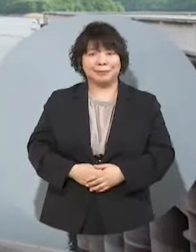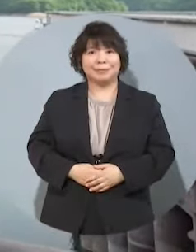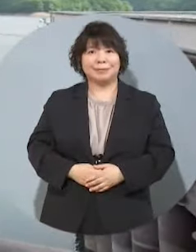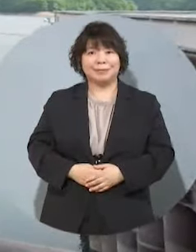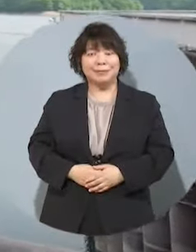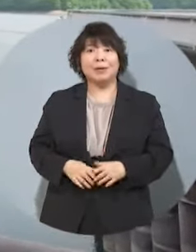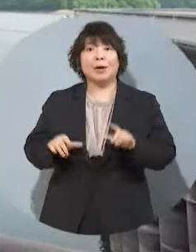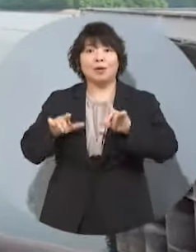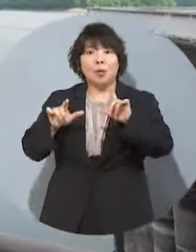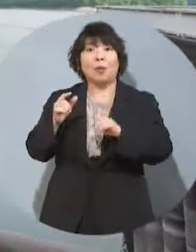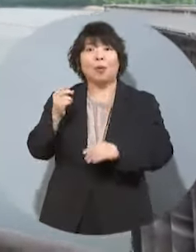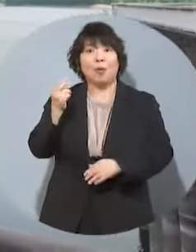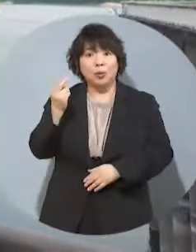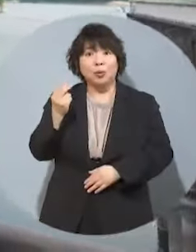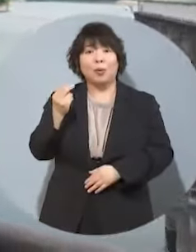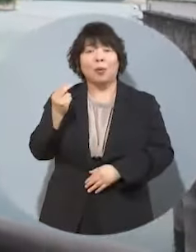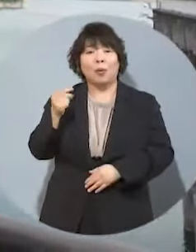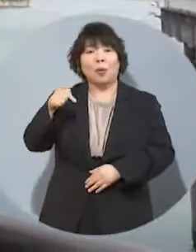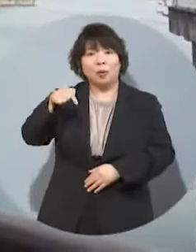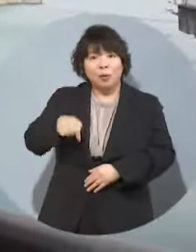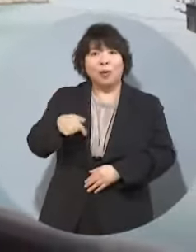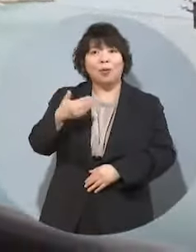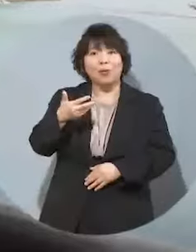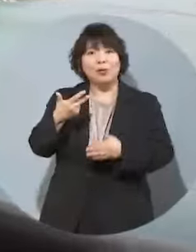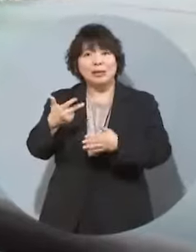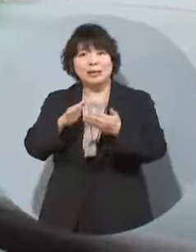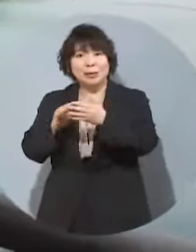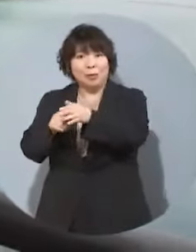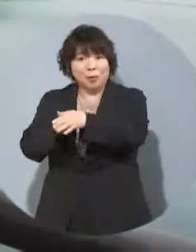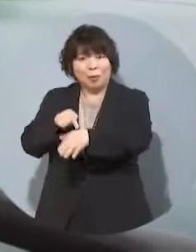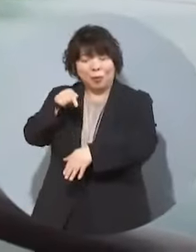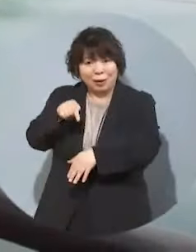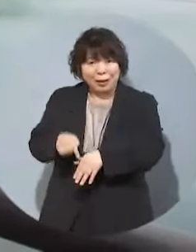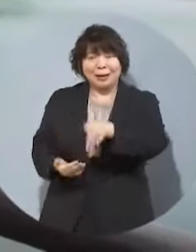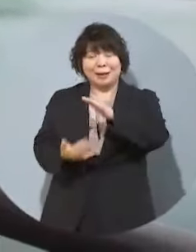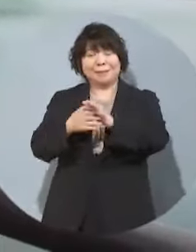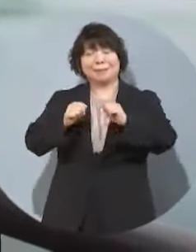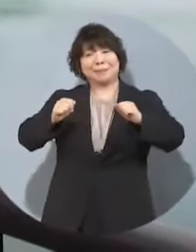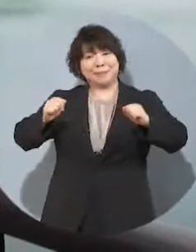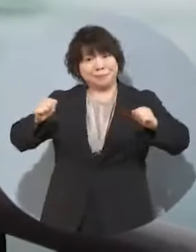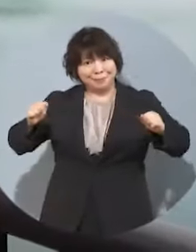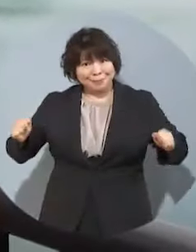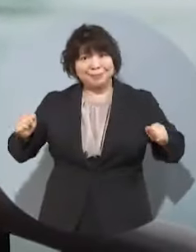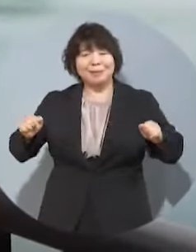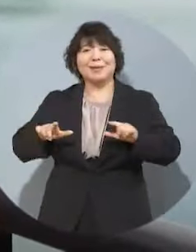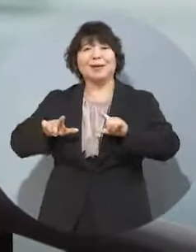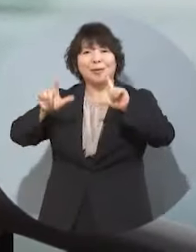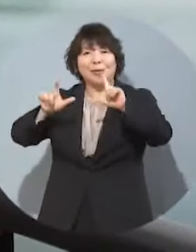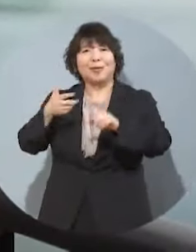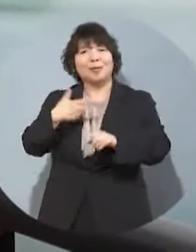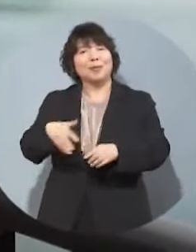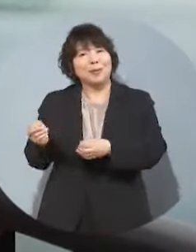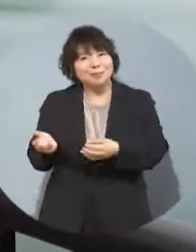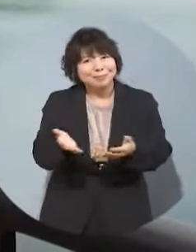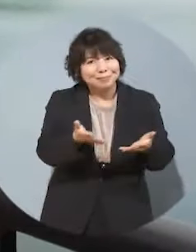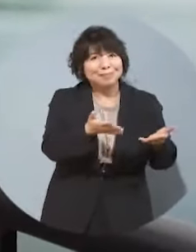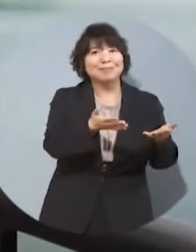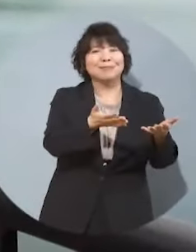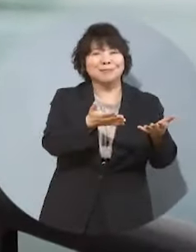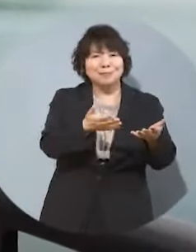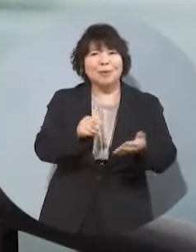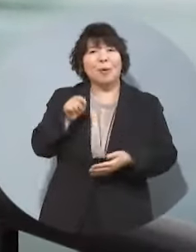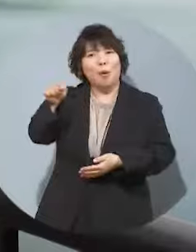東京都の区市町村の中で最も広い面積を誇り、東京の貴重な水源である奥多摩湖をはじ